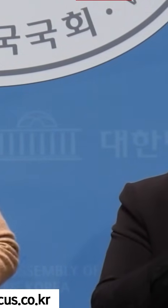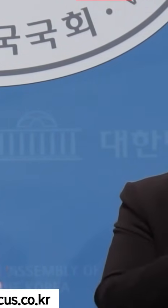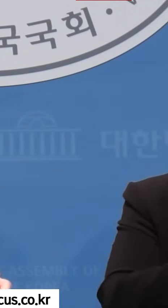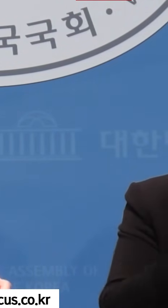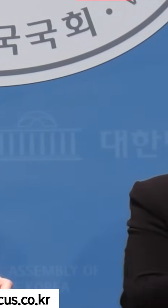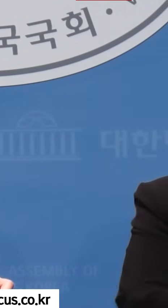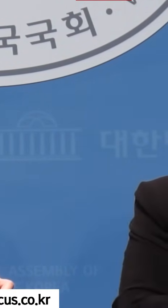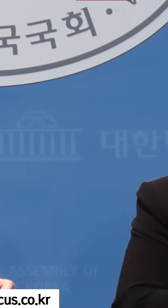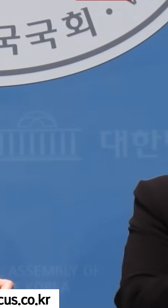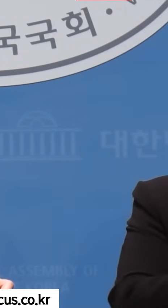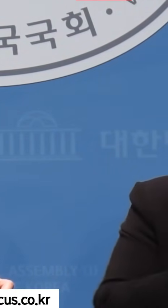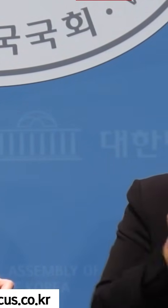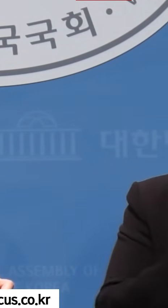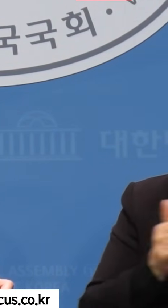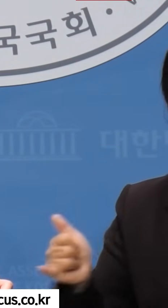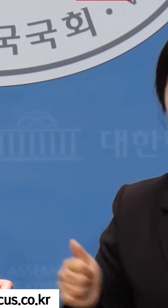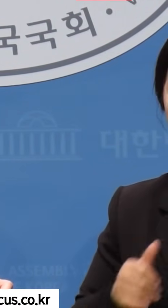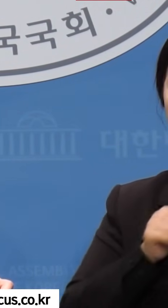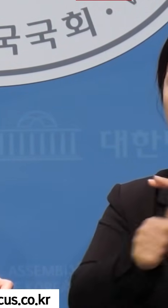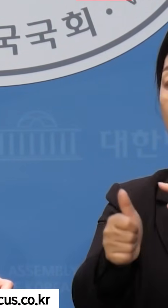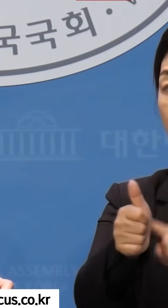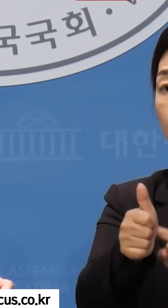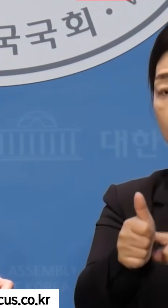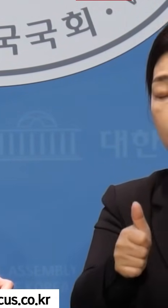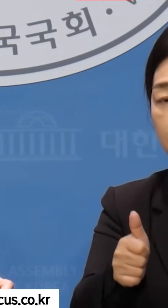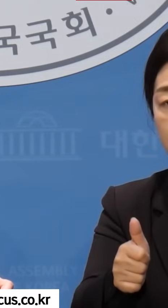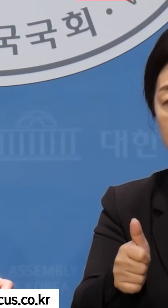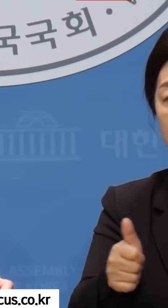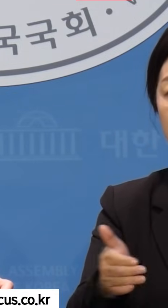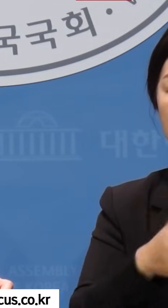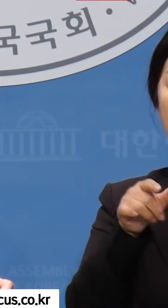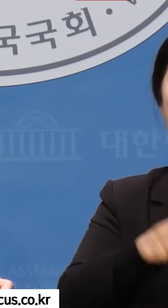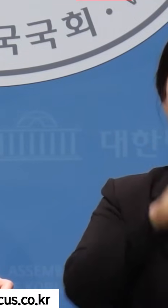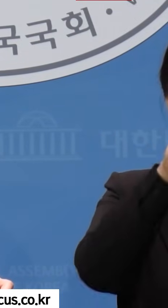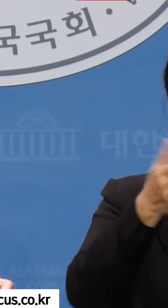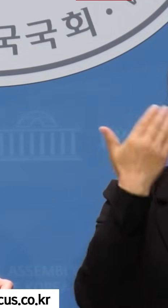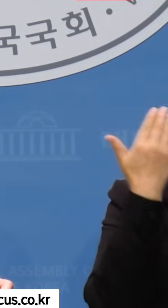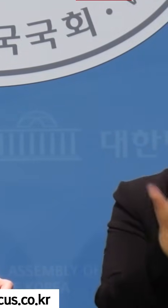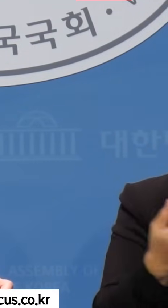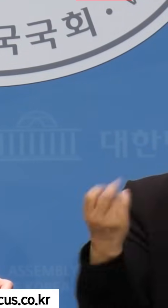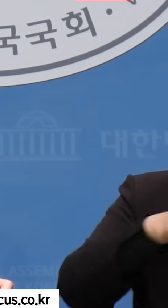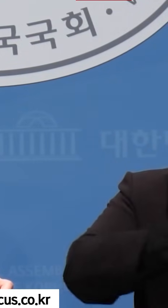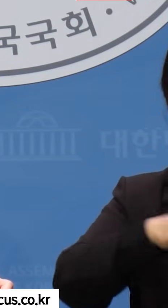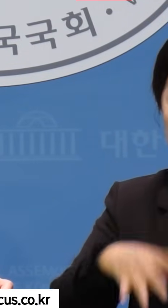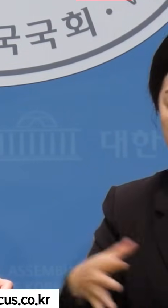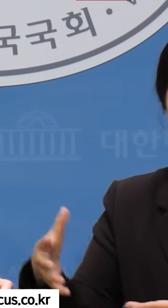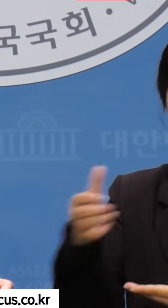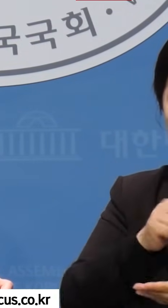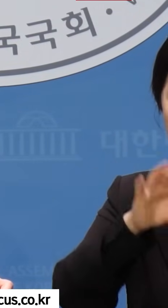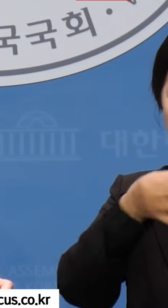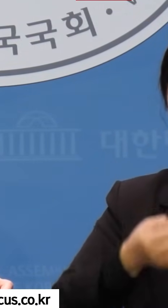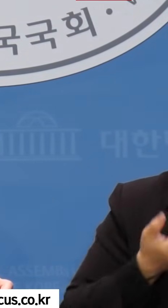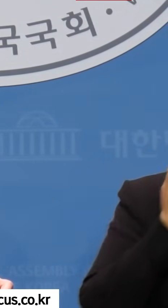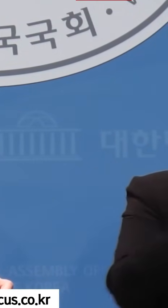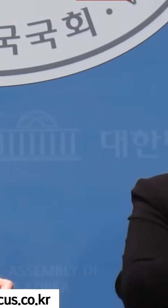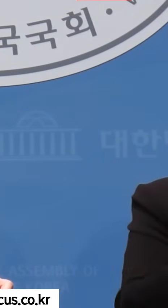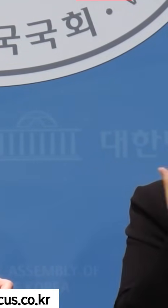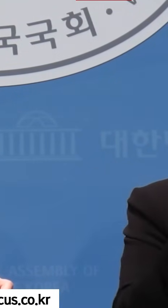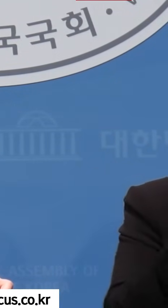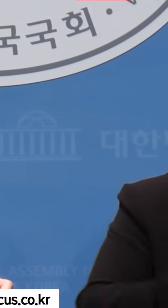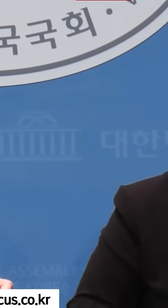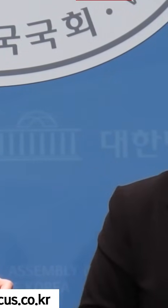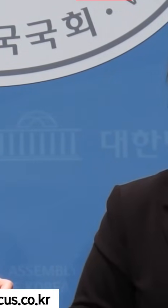국회의원은 어떻게 보면 또 국민의 대표입니다. 그렇기 때문에 우리가 선출을 하고 또 세금을 들여서 월급을 받고 있지